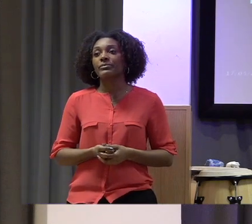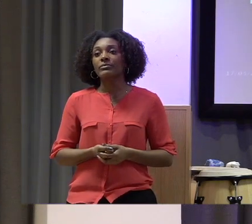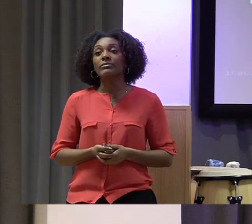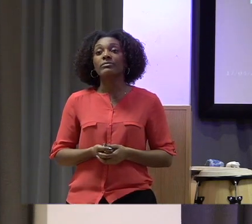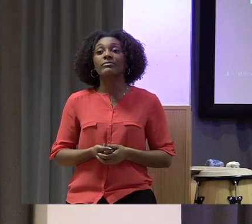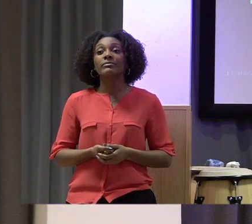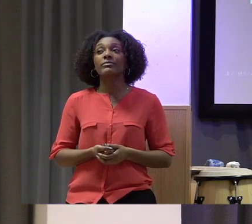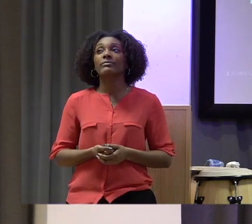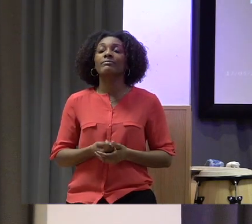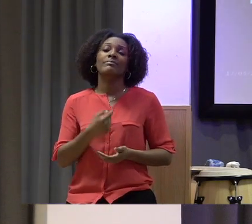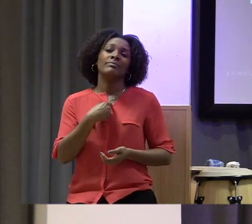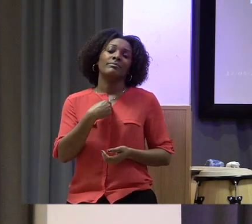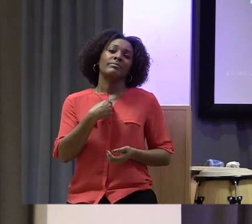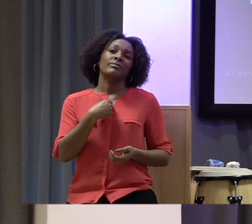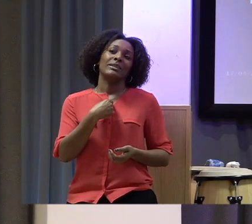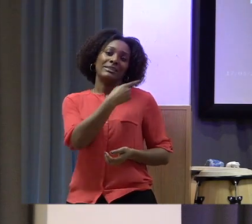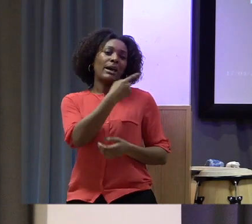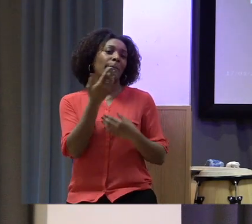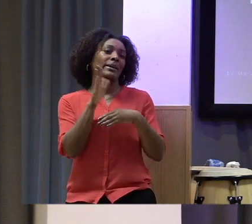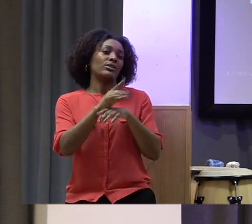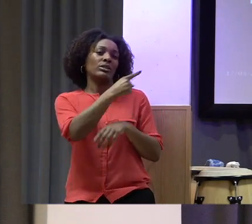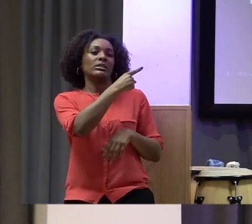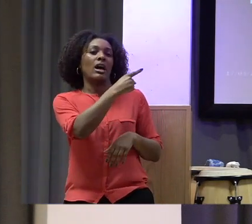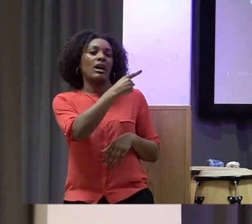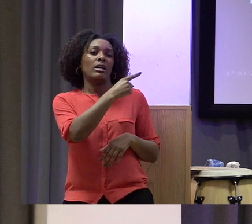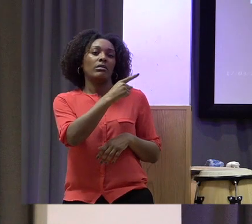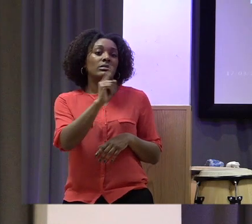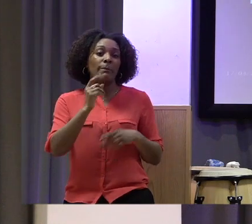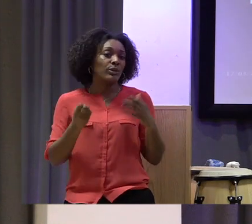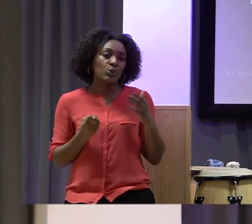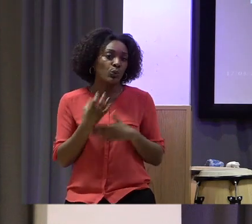Ce que je viens de présenter là n'est pas quelque chose de récent.